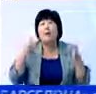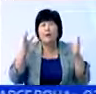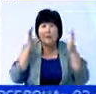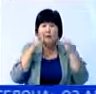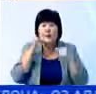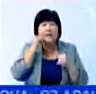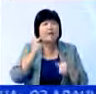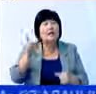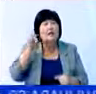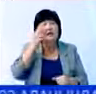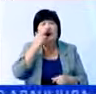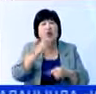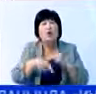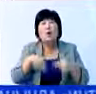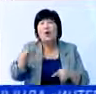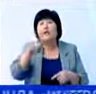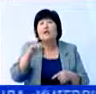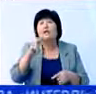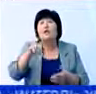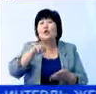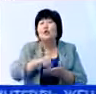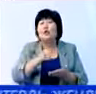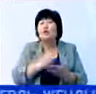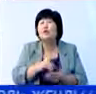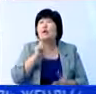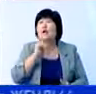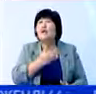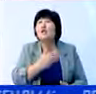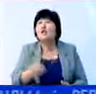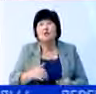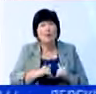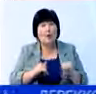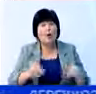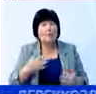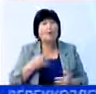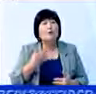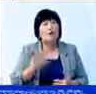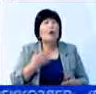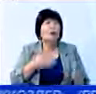ескі дәстүрімізбенен дін жолында жүріп жатқан жастарымыз көбейіп жатыр. Бұған біз иншалла қуанамыз.